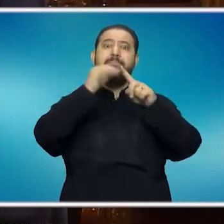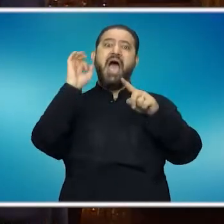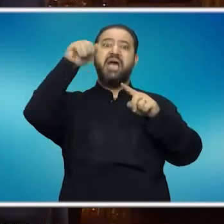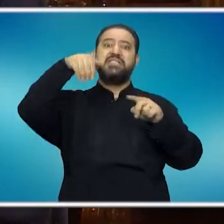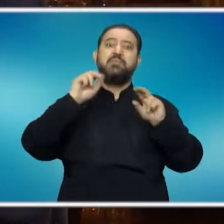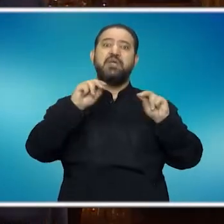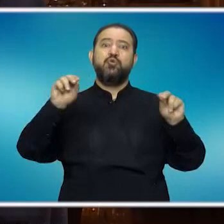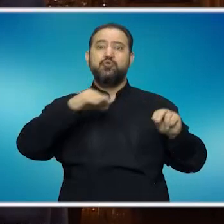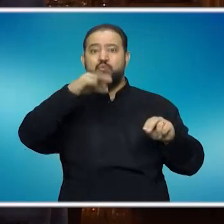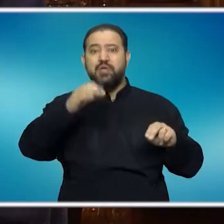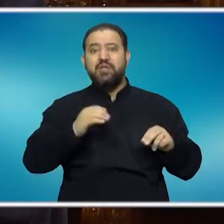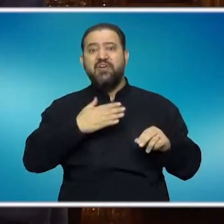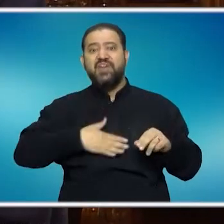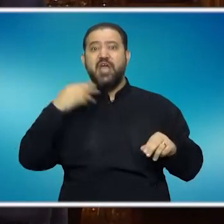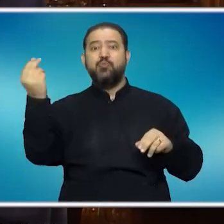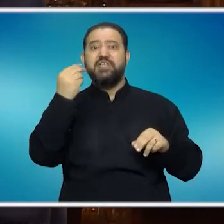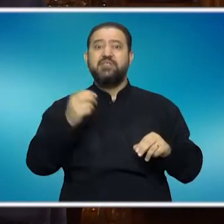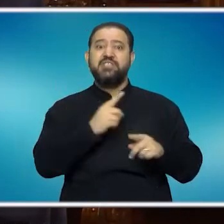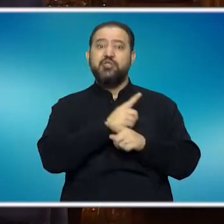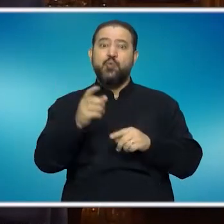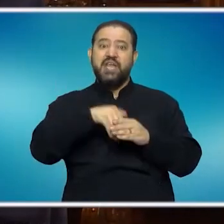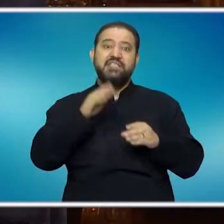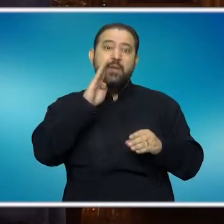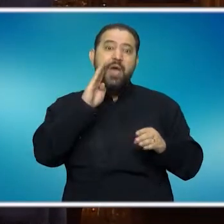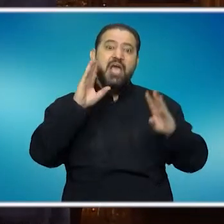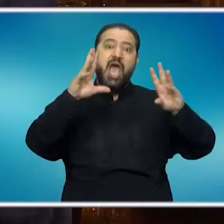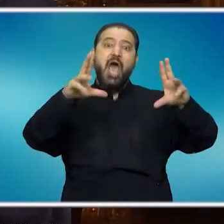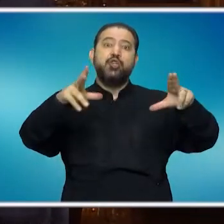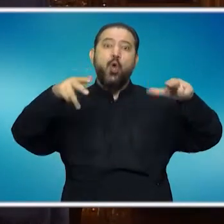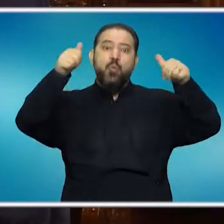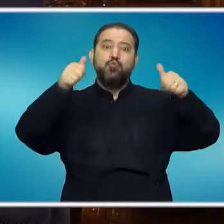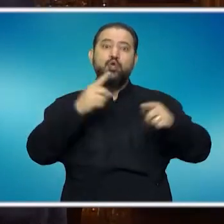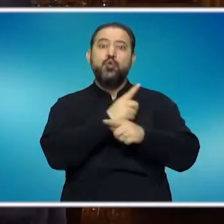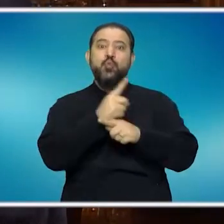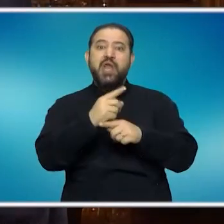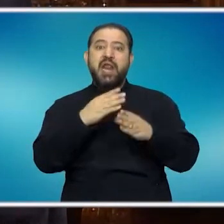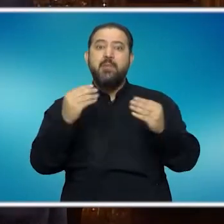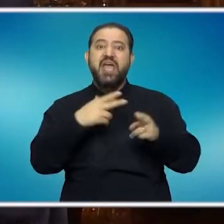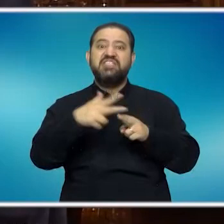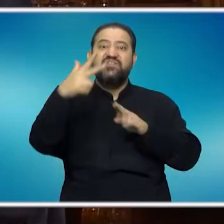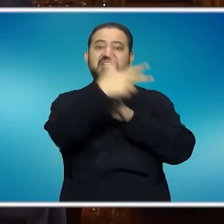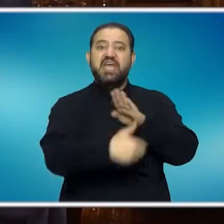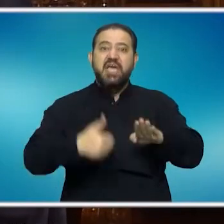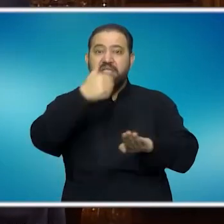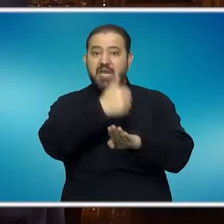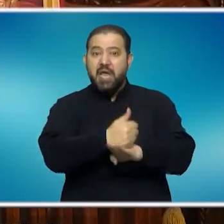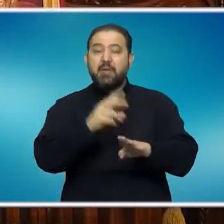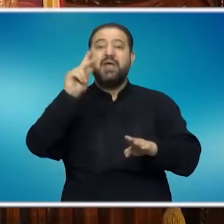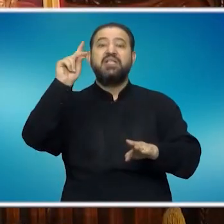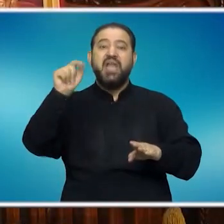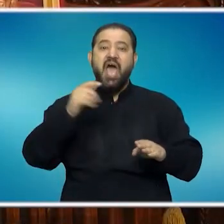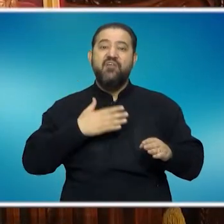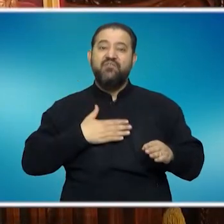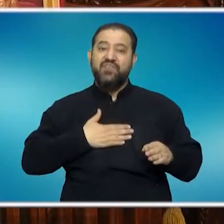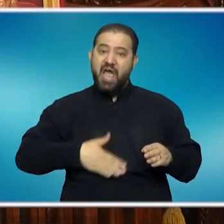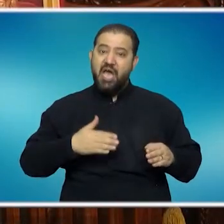Dumnezeu ca să se lucreze în toți taina născătoare de Dumnezeu. Cum să se lucreze? Că doar Hristos a născut o singură dată. Da, vrea